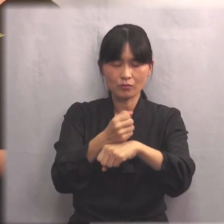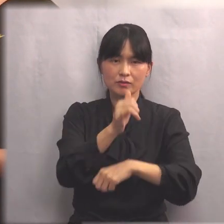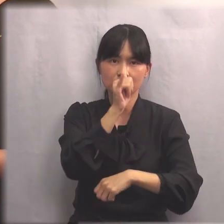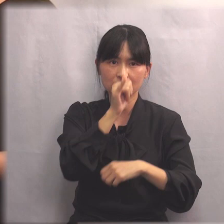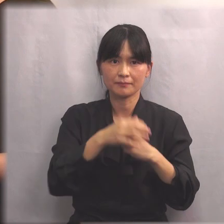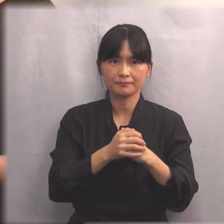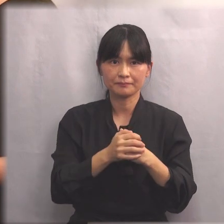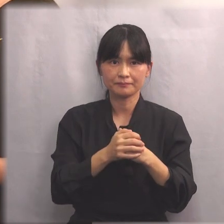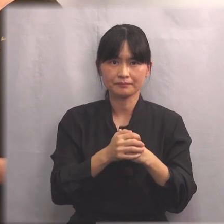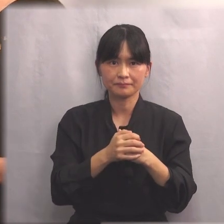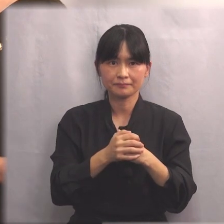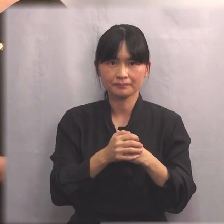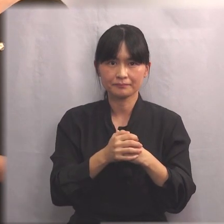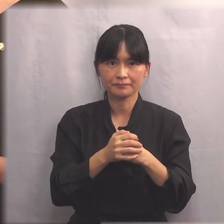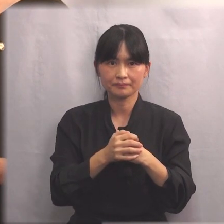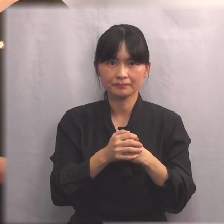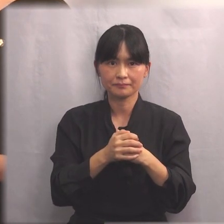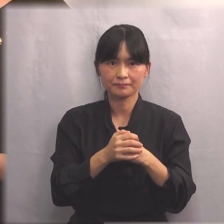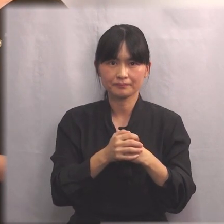시스템입니다.